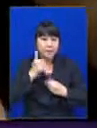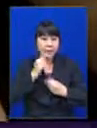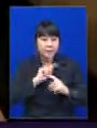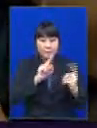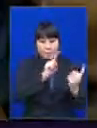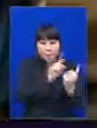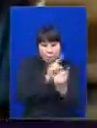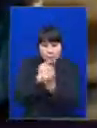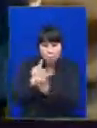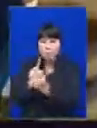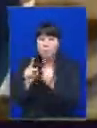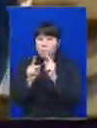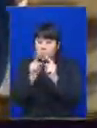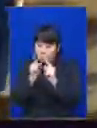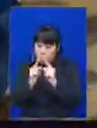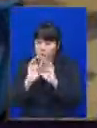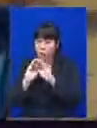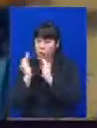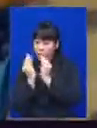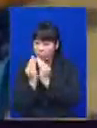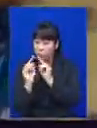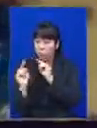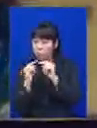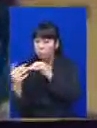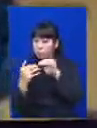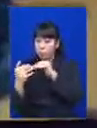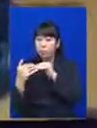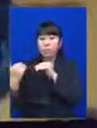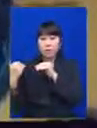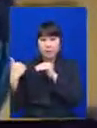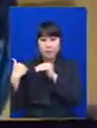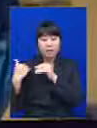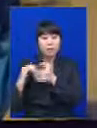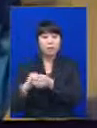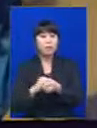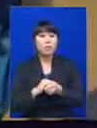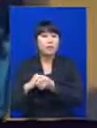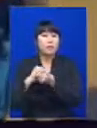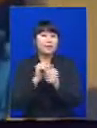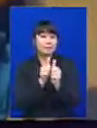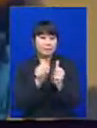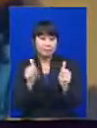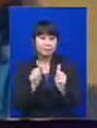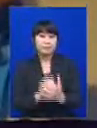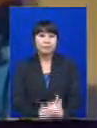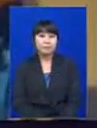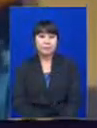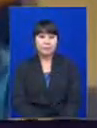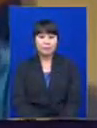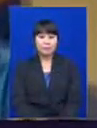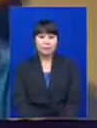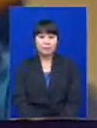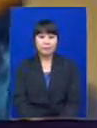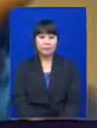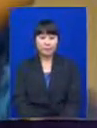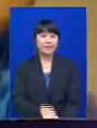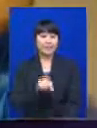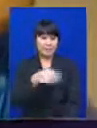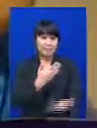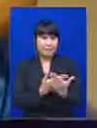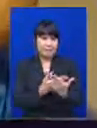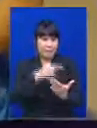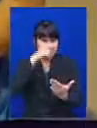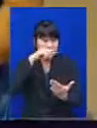ะพูดคุยระหว่างคนในครอบครัวด้วยกันเองเพื่อสร้างความสัมพันธ์ที่ดีที่นี่ใช้เงินไทยเหรอ